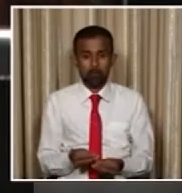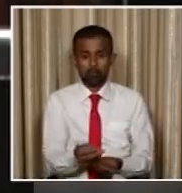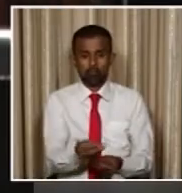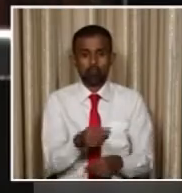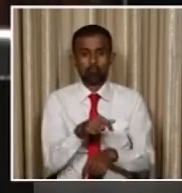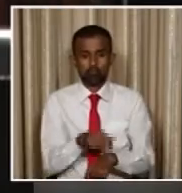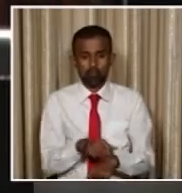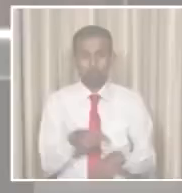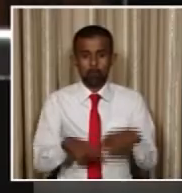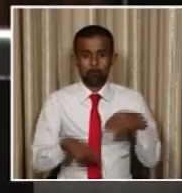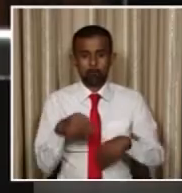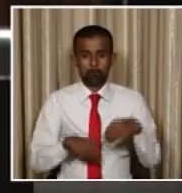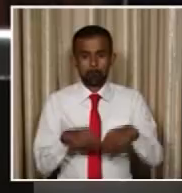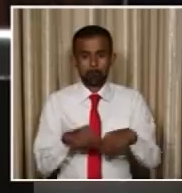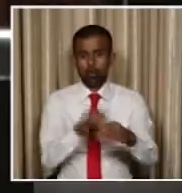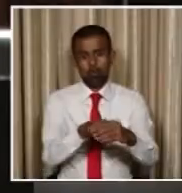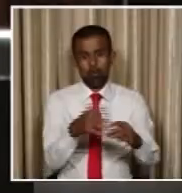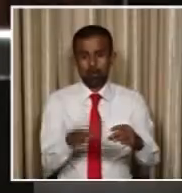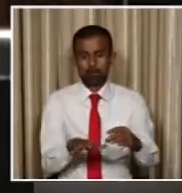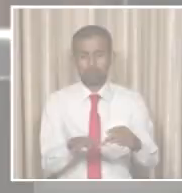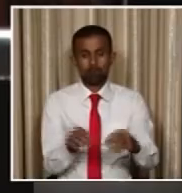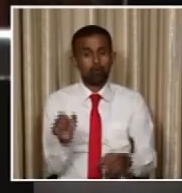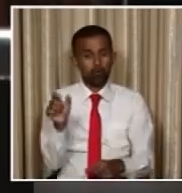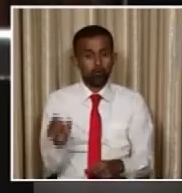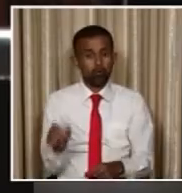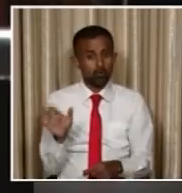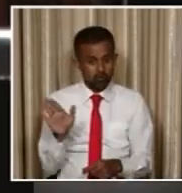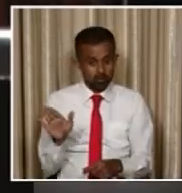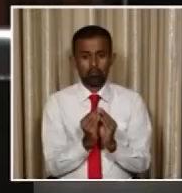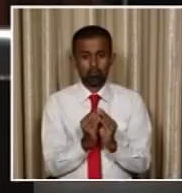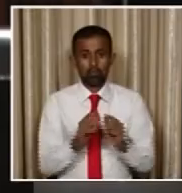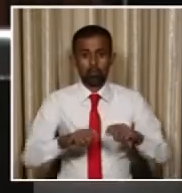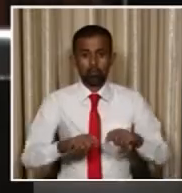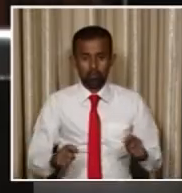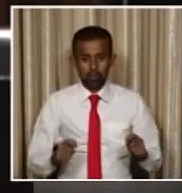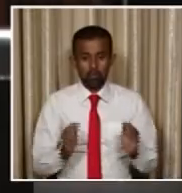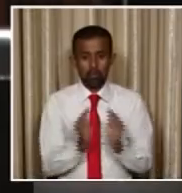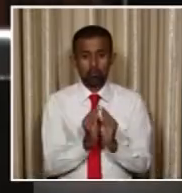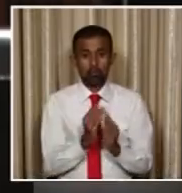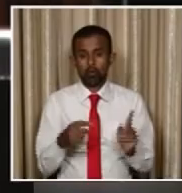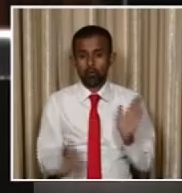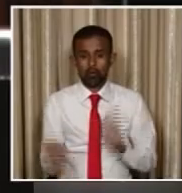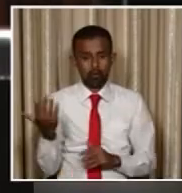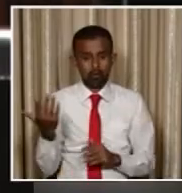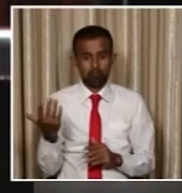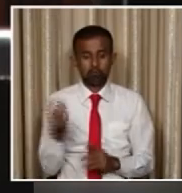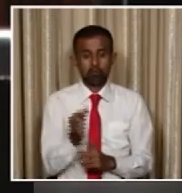වෙලාවක ඒ මැතිවරණයට ඉදිරිපත් වෙලා තියෙනවා. අර එතුමාව ජනාධිපති කරපු පෝට්ටුවෙන් කොටසක් අරගෙන ගිහිල්ලා